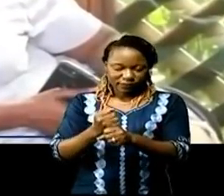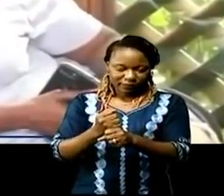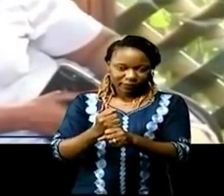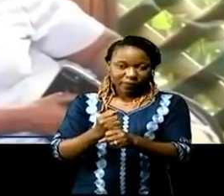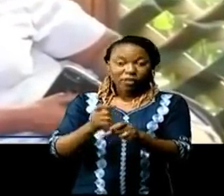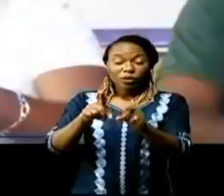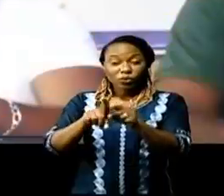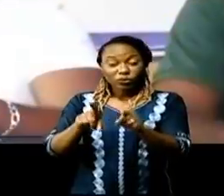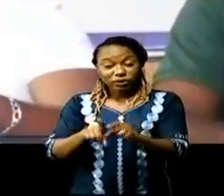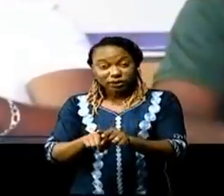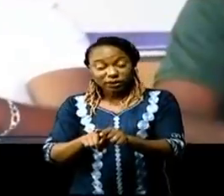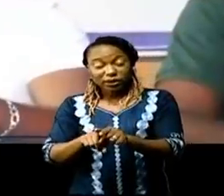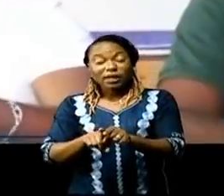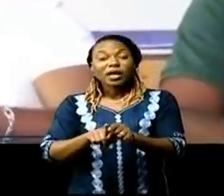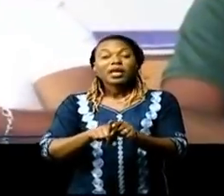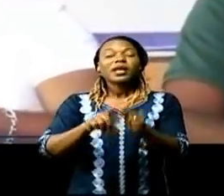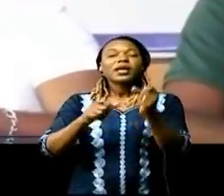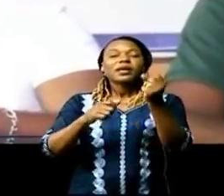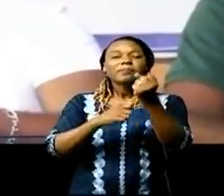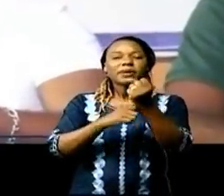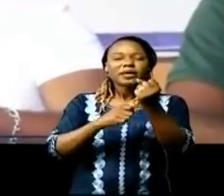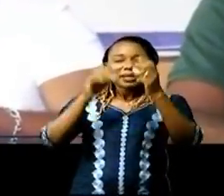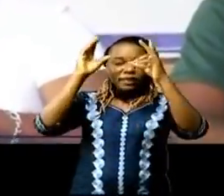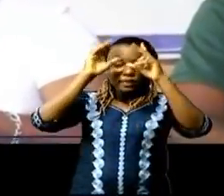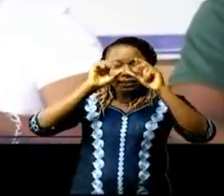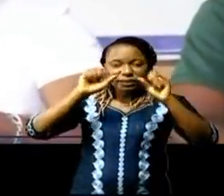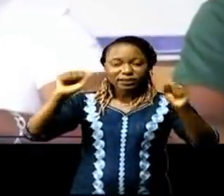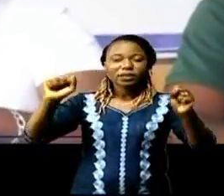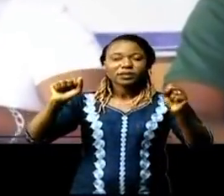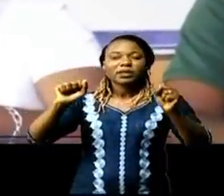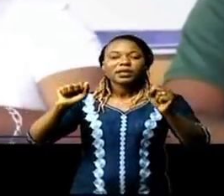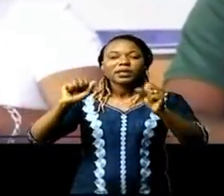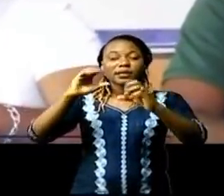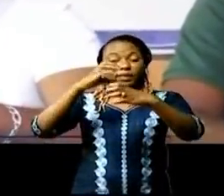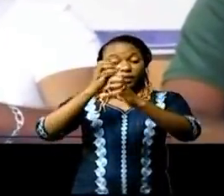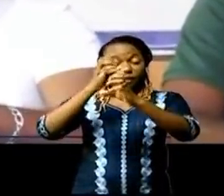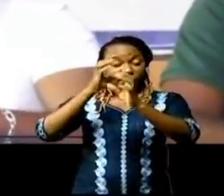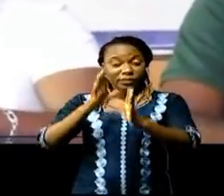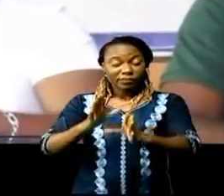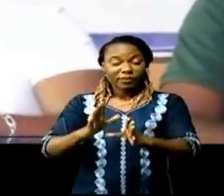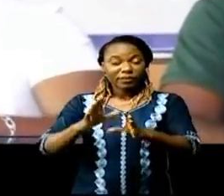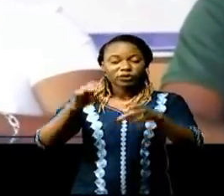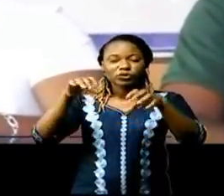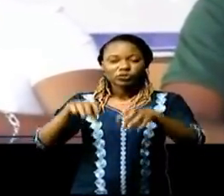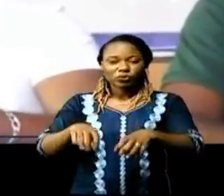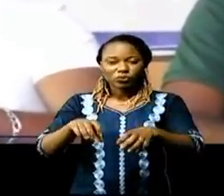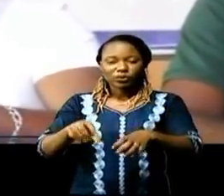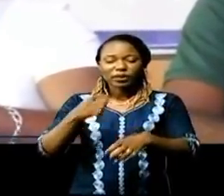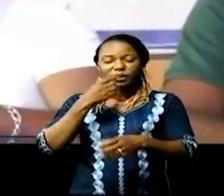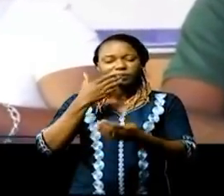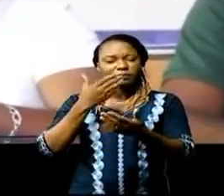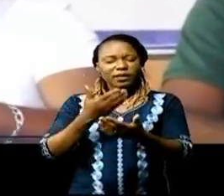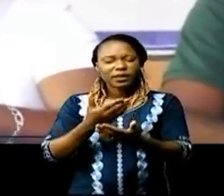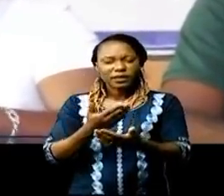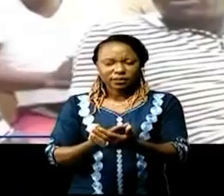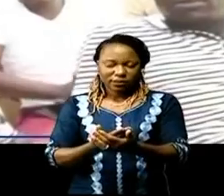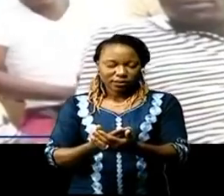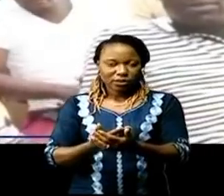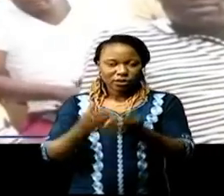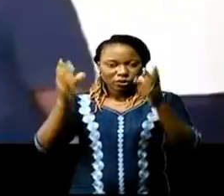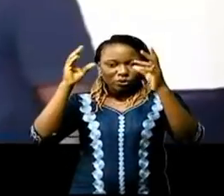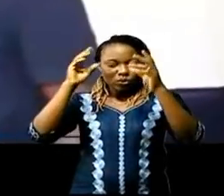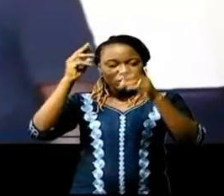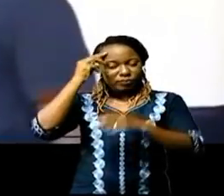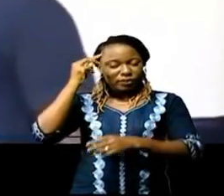des caméramans du Congo a remercié le ministre de la Communication et des Médias, Patrick Muyayakatembwe, pour l'organisation des